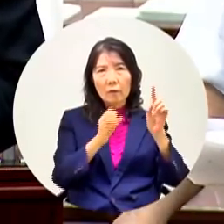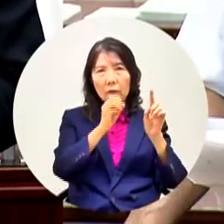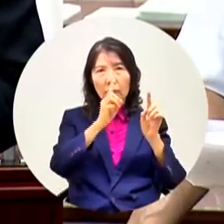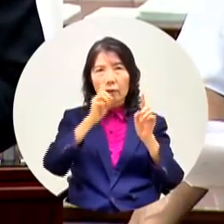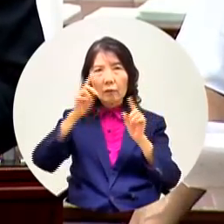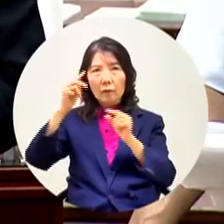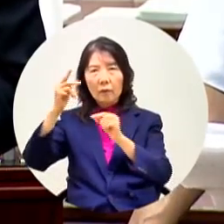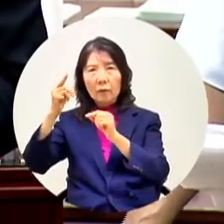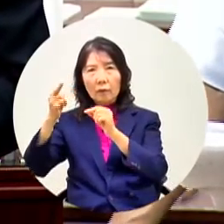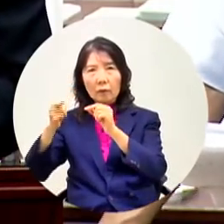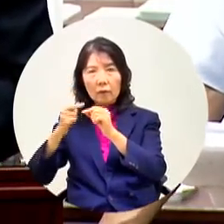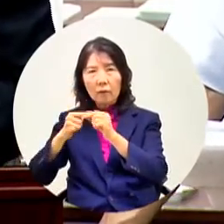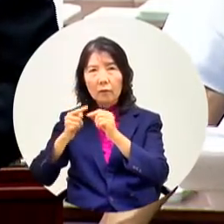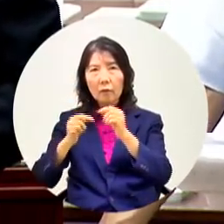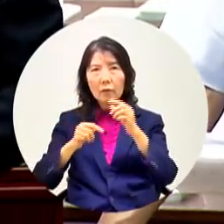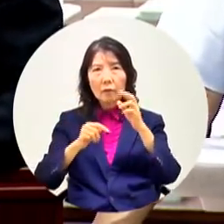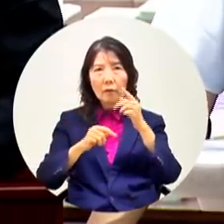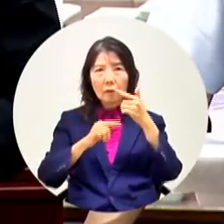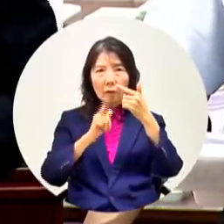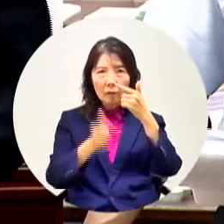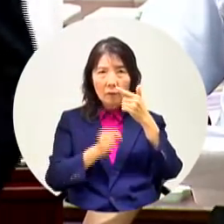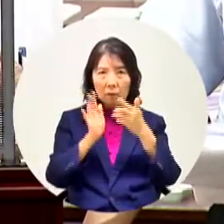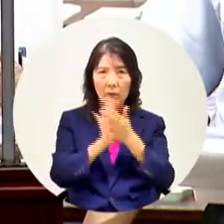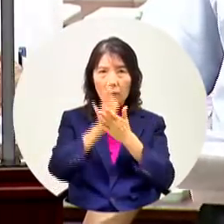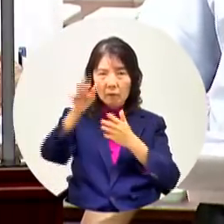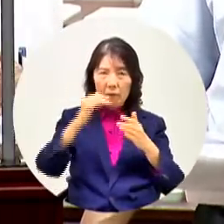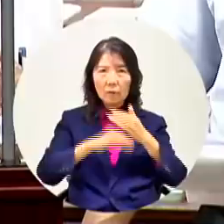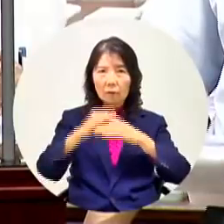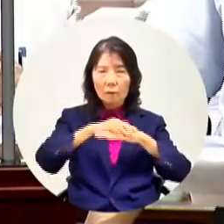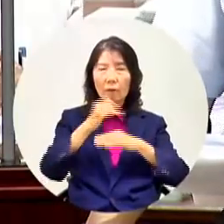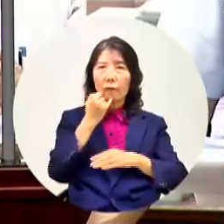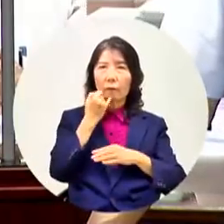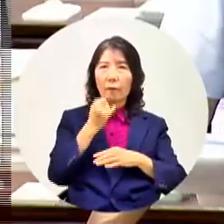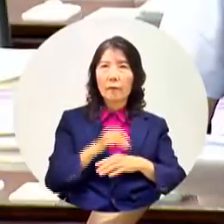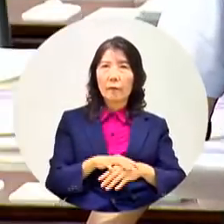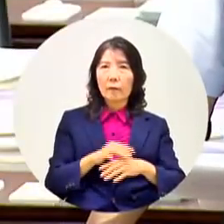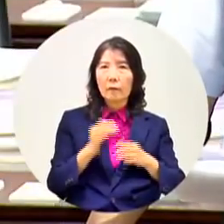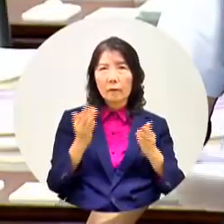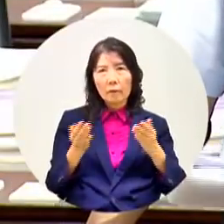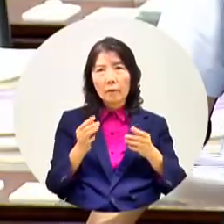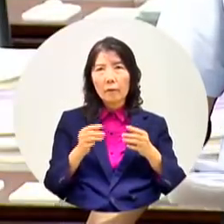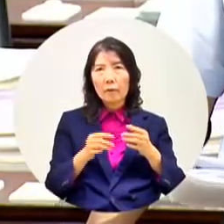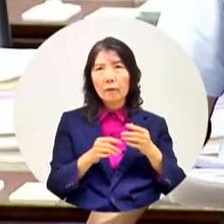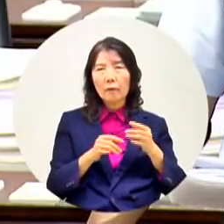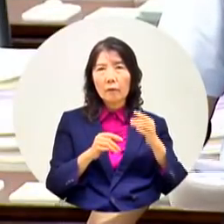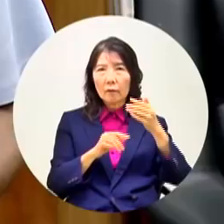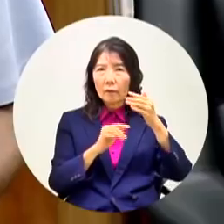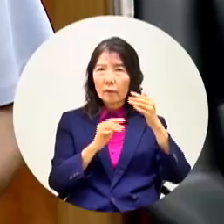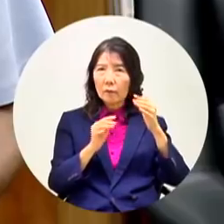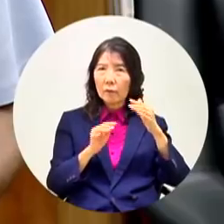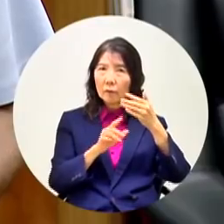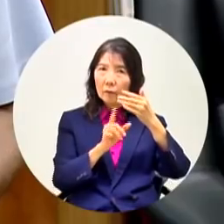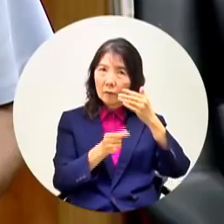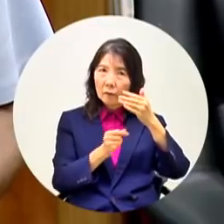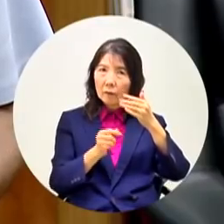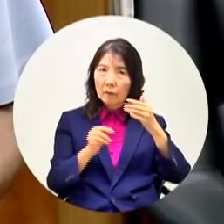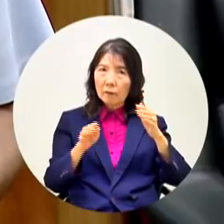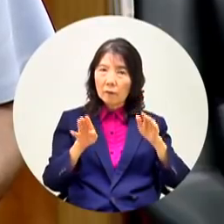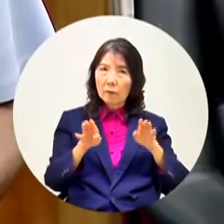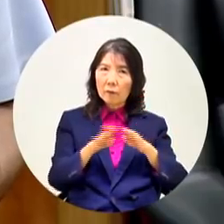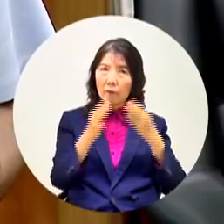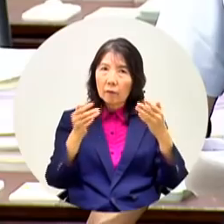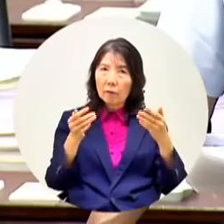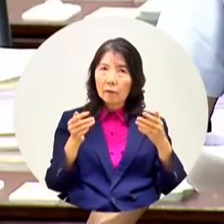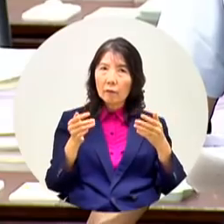年应该是可以完成。好，以上做简单的一个报告。 局长，谢谢。他的预定是高雄党纲嘛，他是预定是9月动工。 规